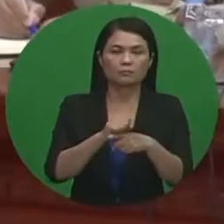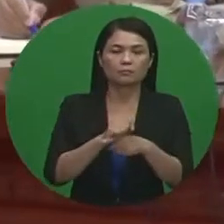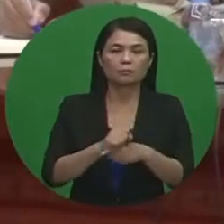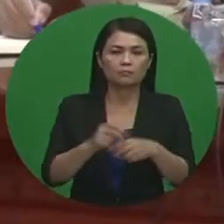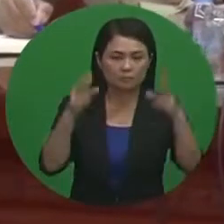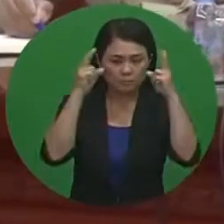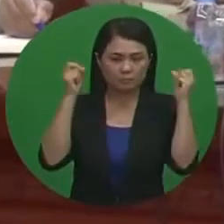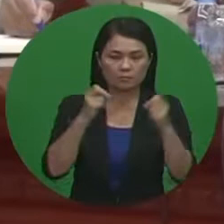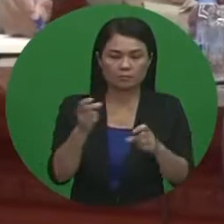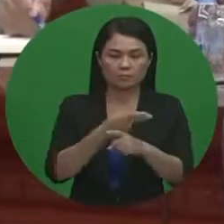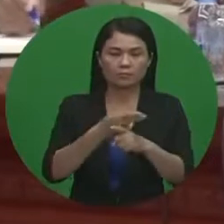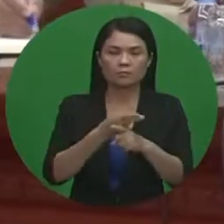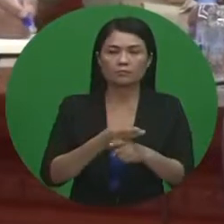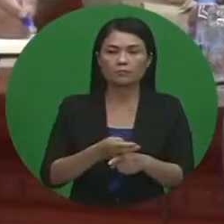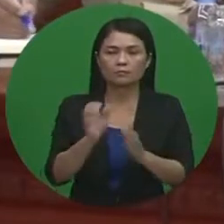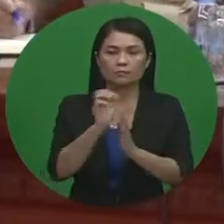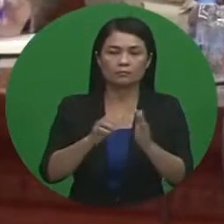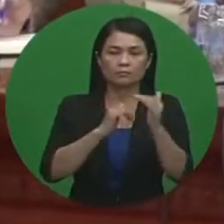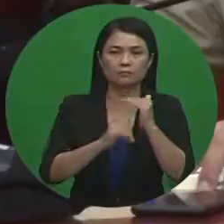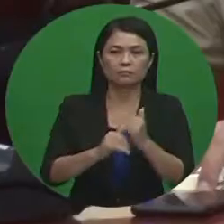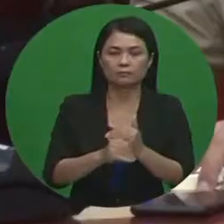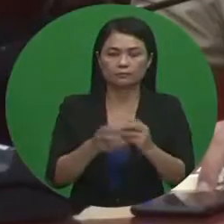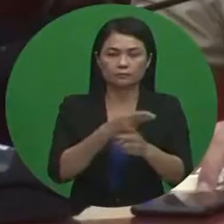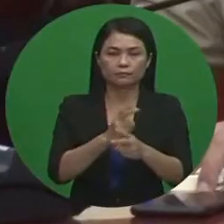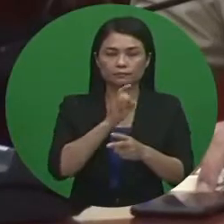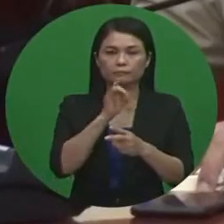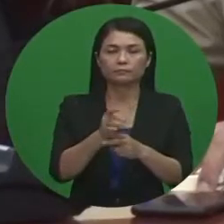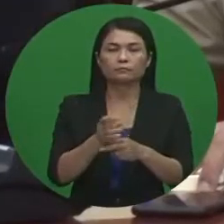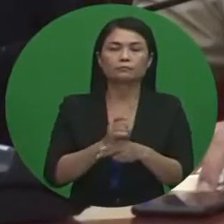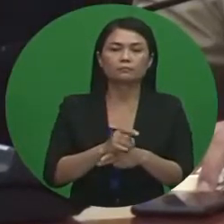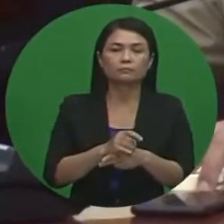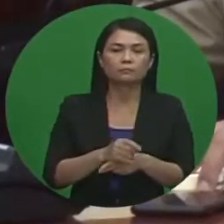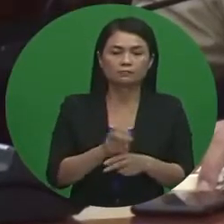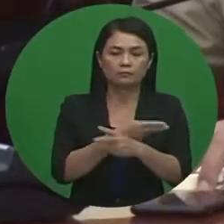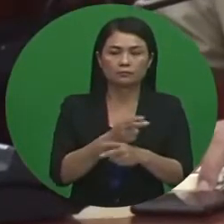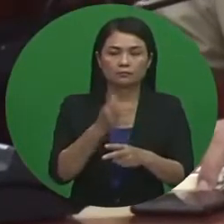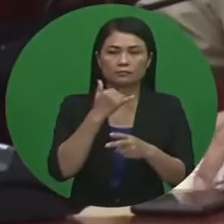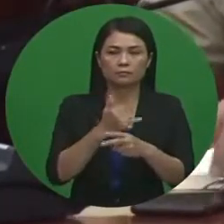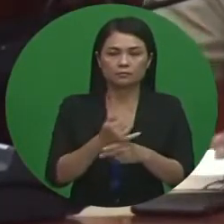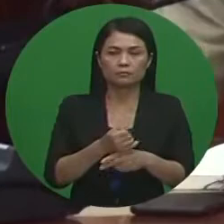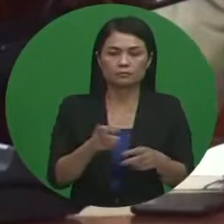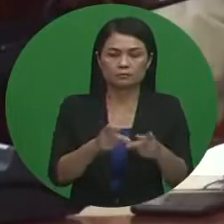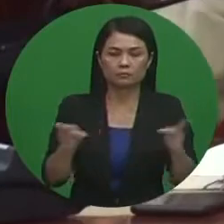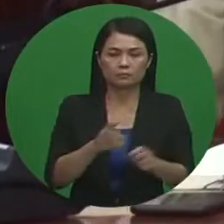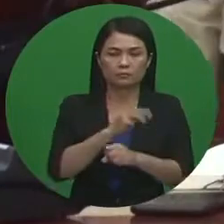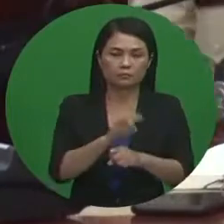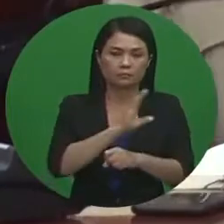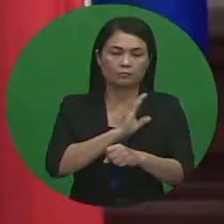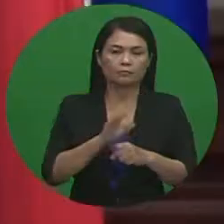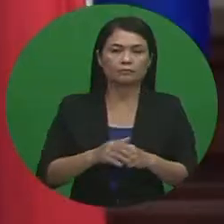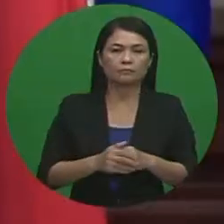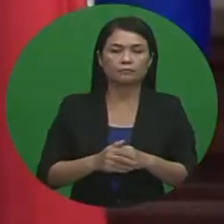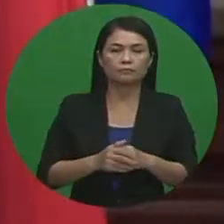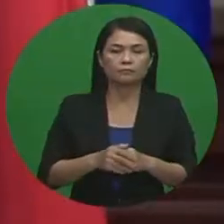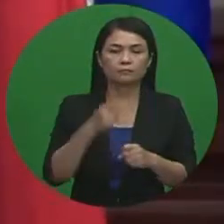ន្ត្រីអនុវត្តច្បាប់ស្ដីពីការកំណត់សម្គាល់ផលិតផលពិតនិងផលិតផលខ្លាញ់ខ្លាយនាទីស្ដីការក្រសួងមហាផ្ទៃ